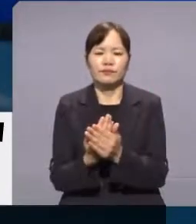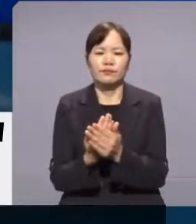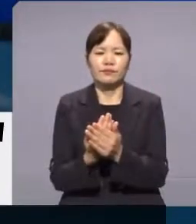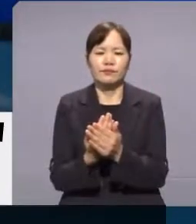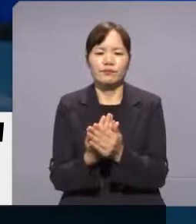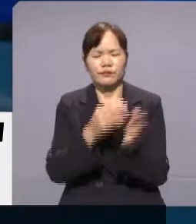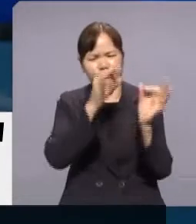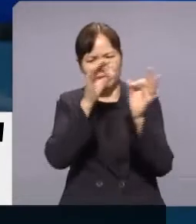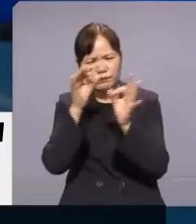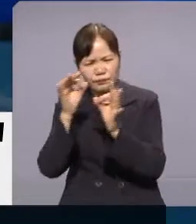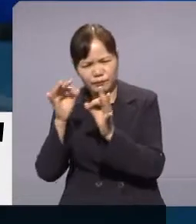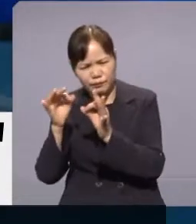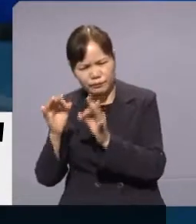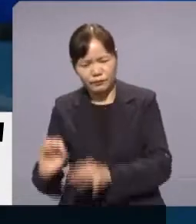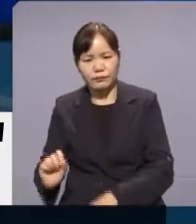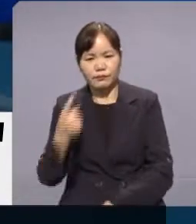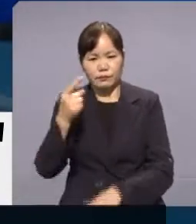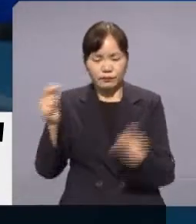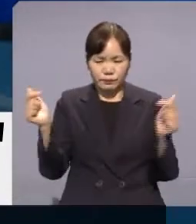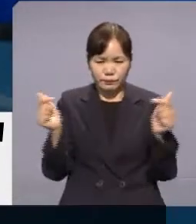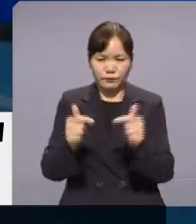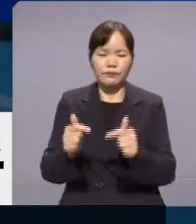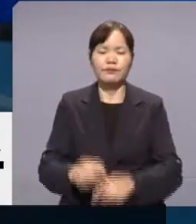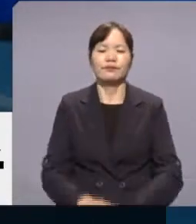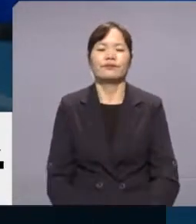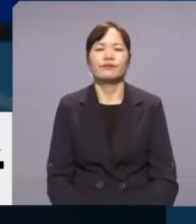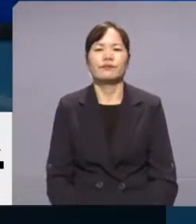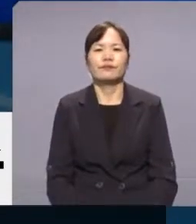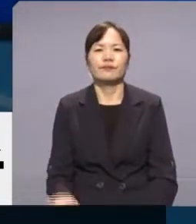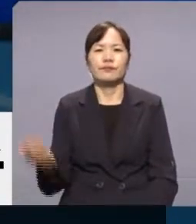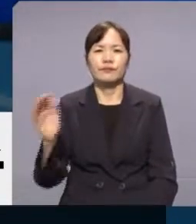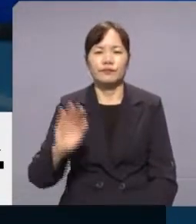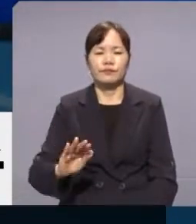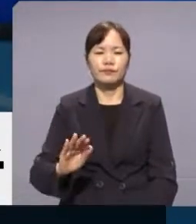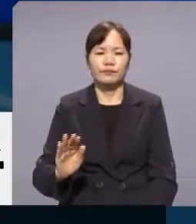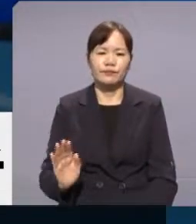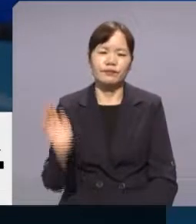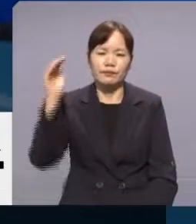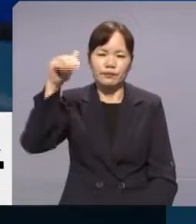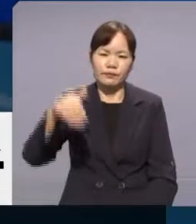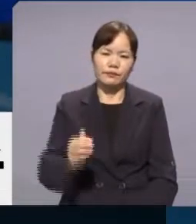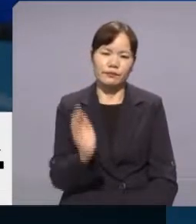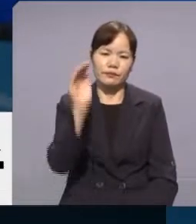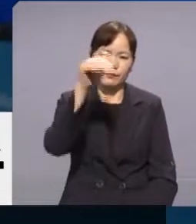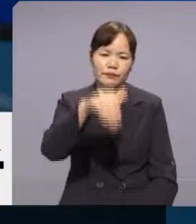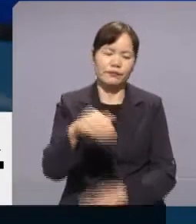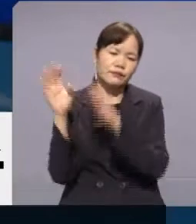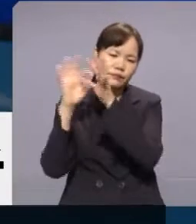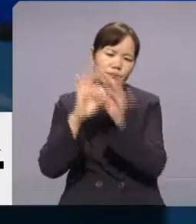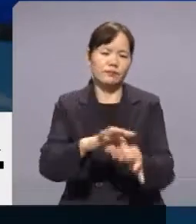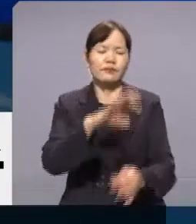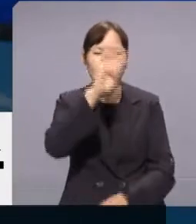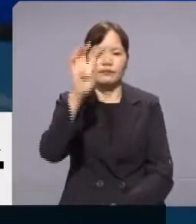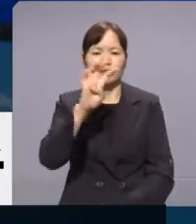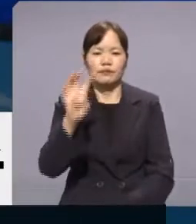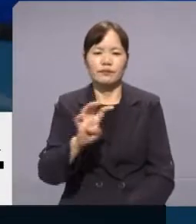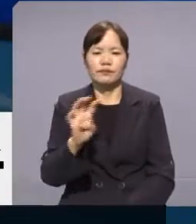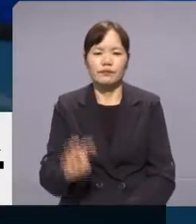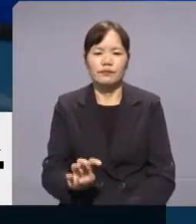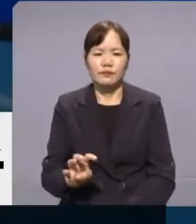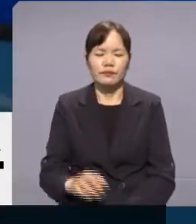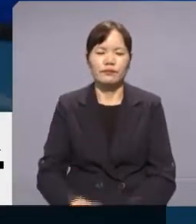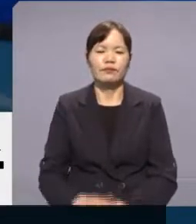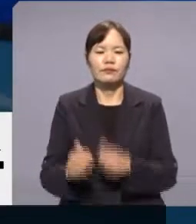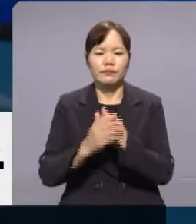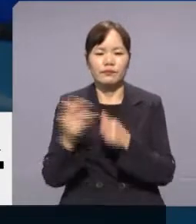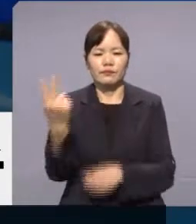하방 압력은 크게 지금 줄은 것은 사실입니다. 네. 그렇지만 지금 롤러코스터 장세가 계속 연출되면서 2200이 지금